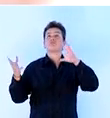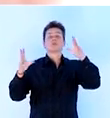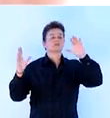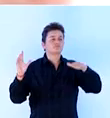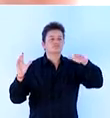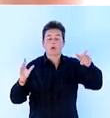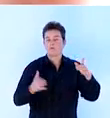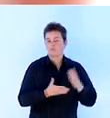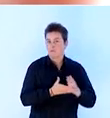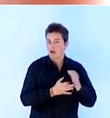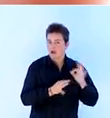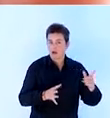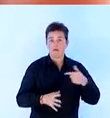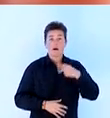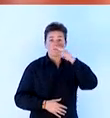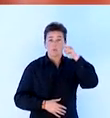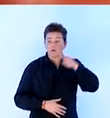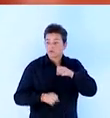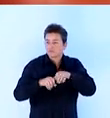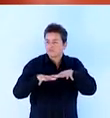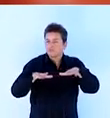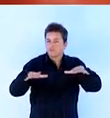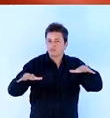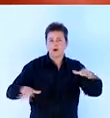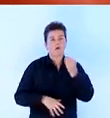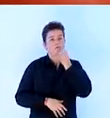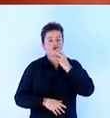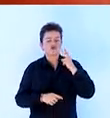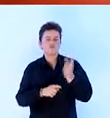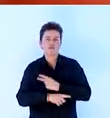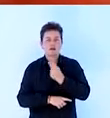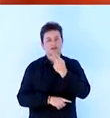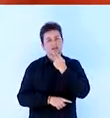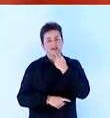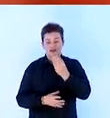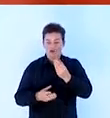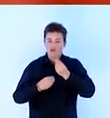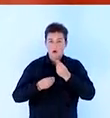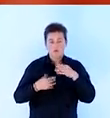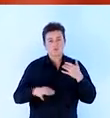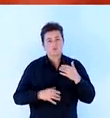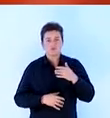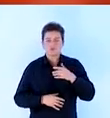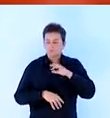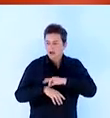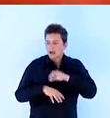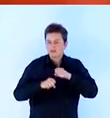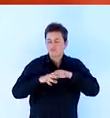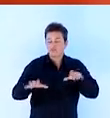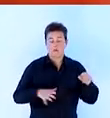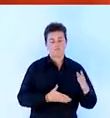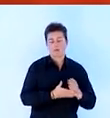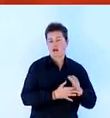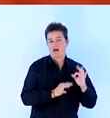les développements de pollution et la mauvaise qualité des aliments qui causent la multiplication des maladies. À